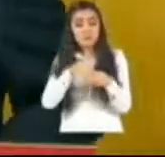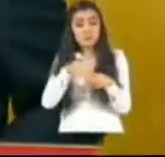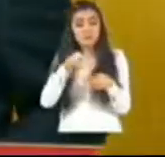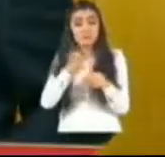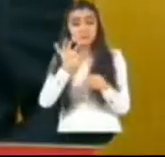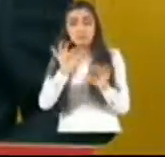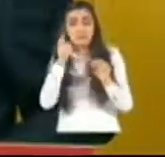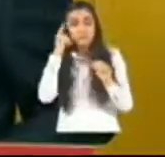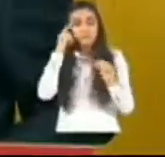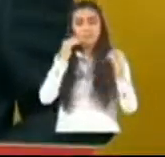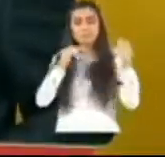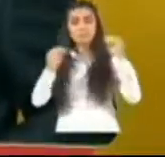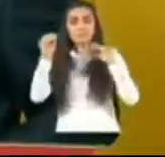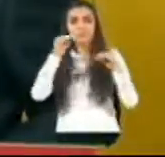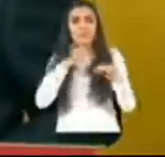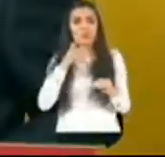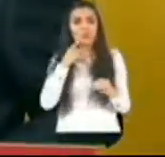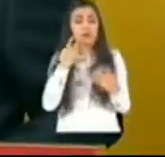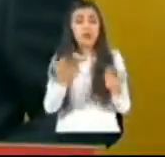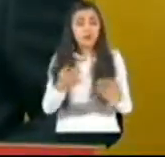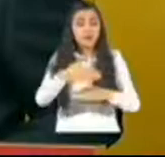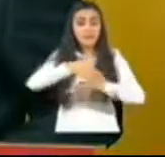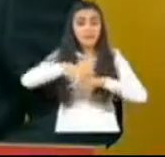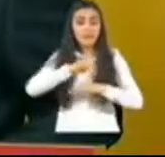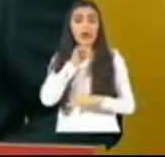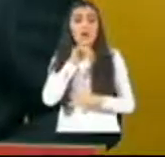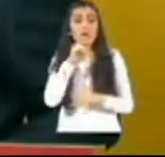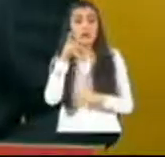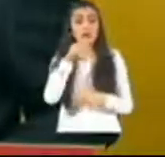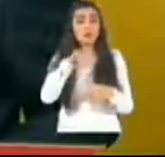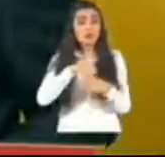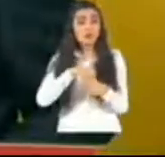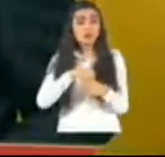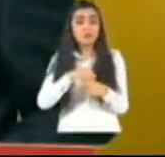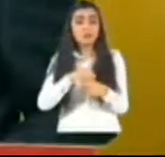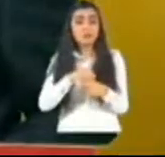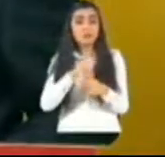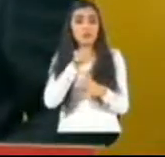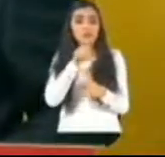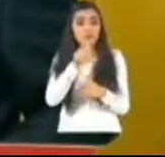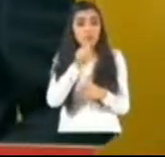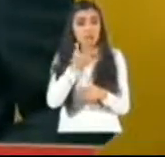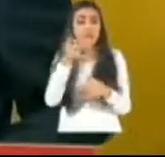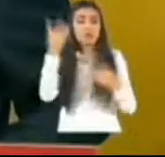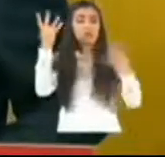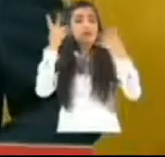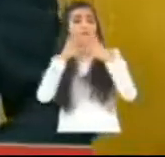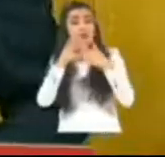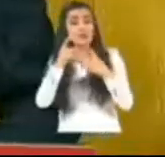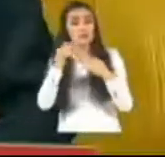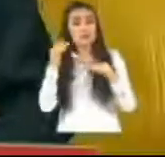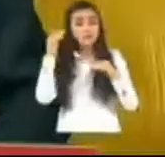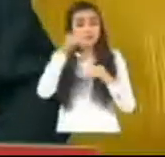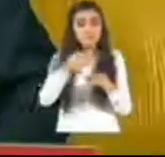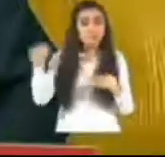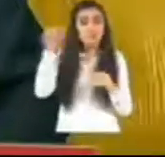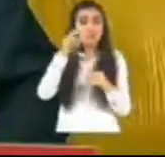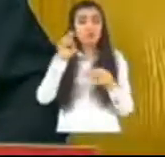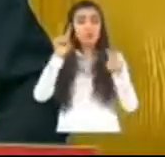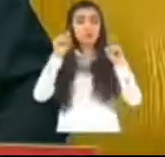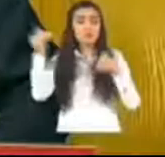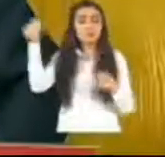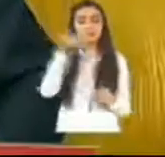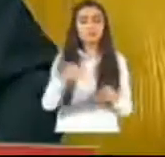biçtiği görülmektedir. Hatta önümüzdeki Ağustos ayı için çağrı ve değerlendirmeler peş peşe gündeme